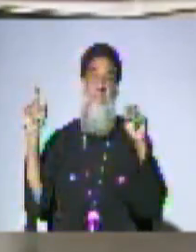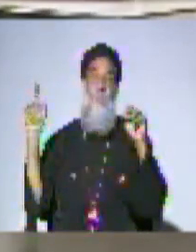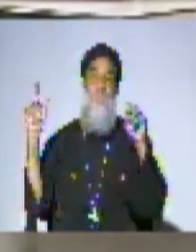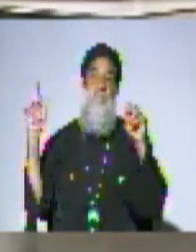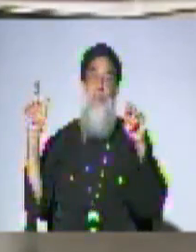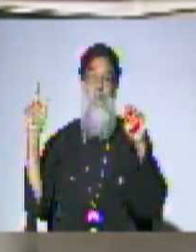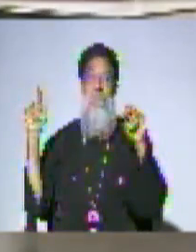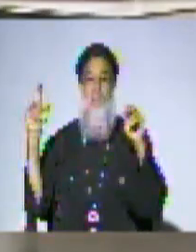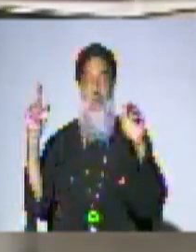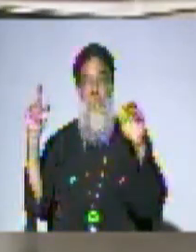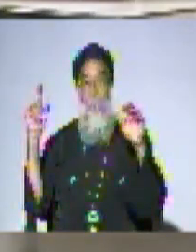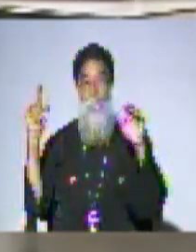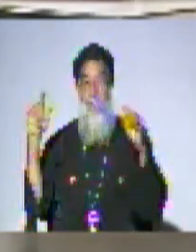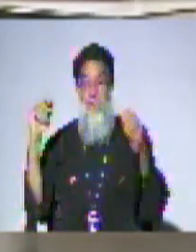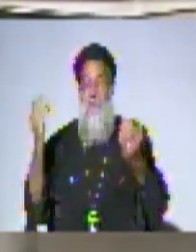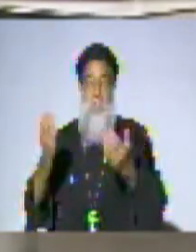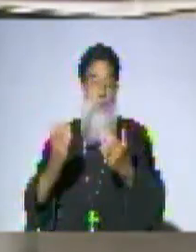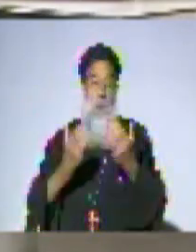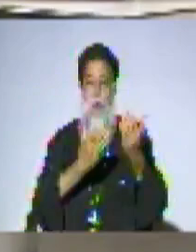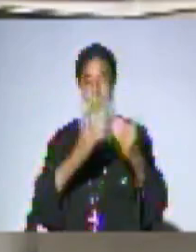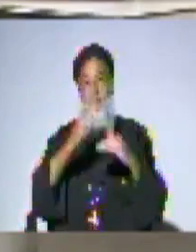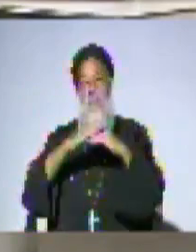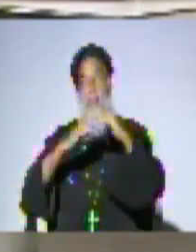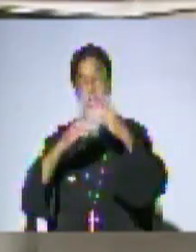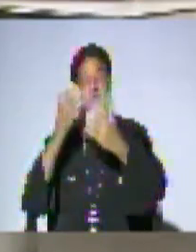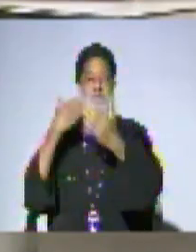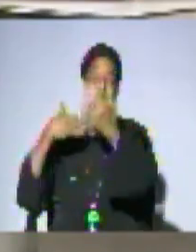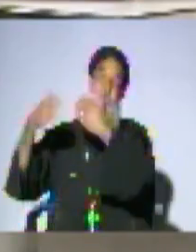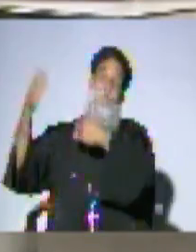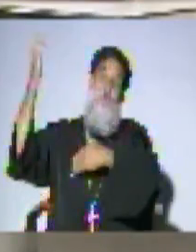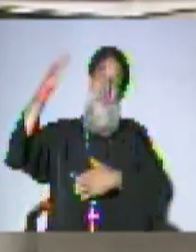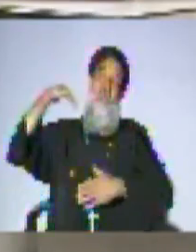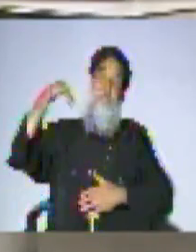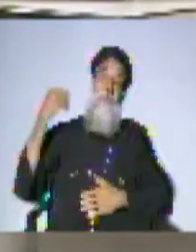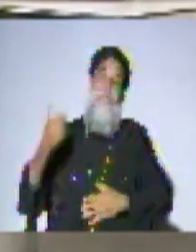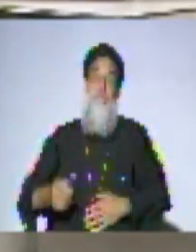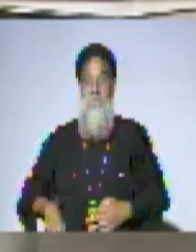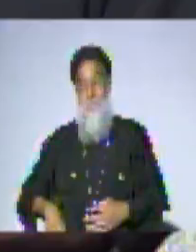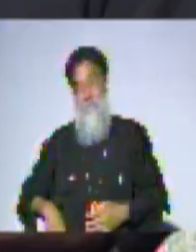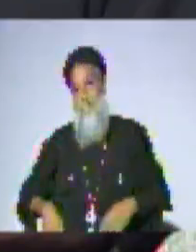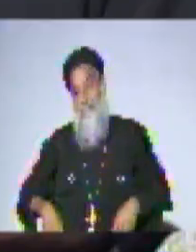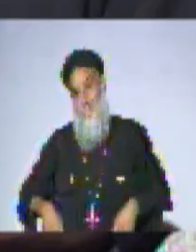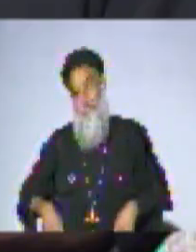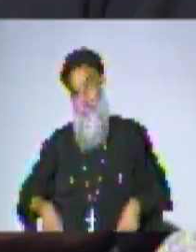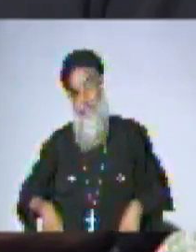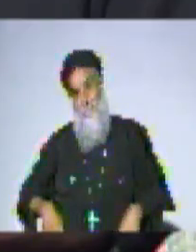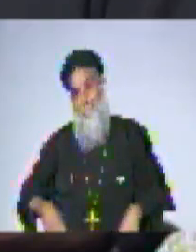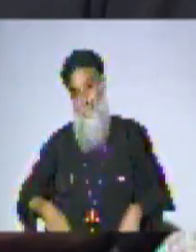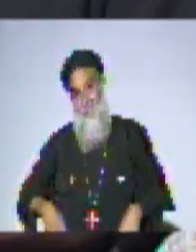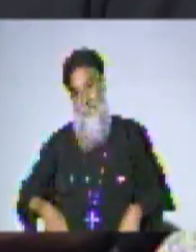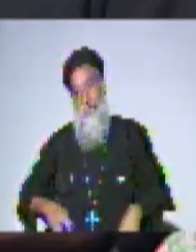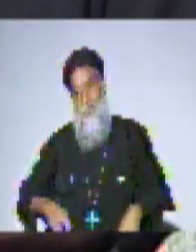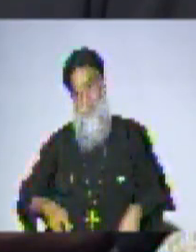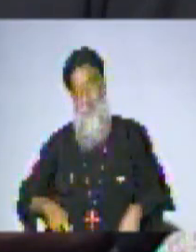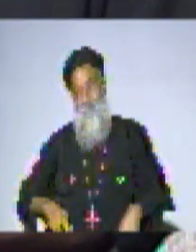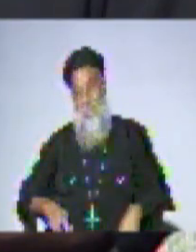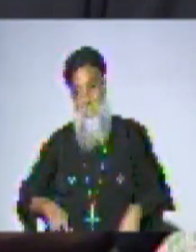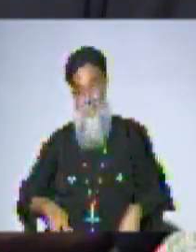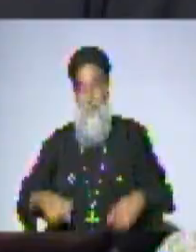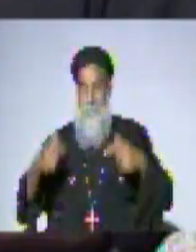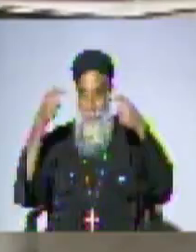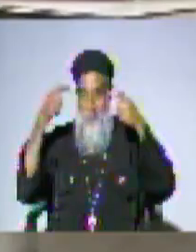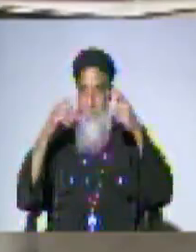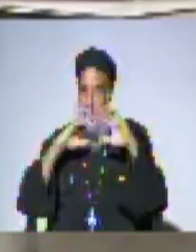لأن القراءات مرتبة من زمن أبانا. نحتفل بطريقة أخرى، نحتفل بتمجيد والتمجيد